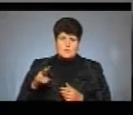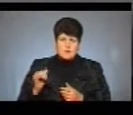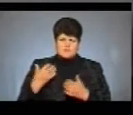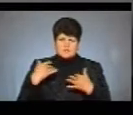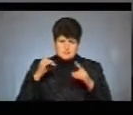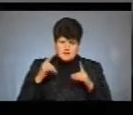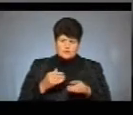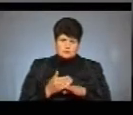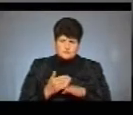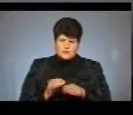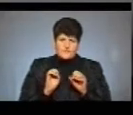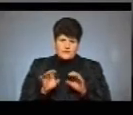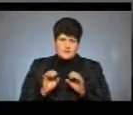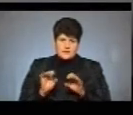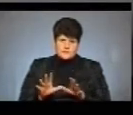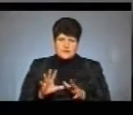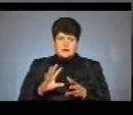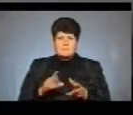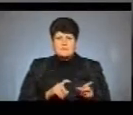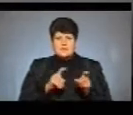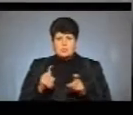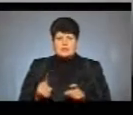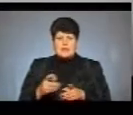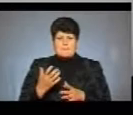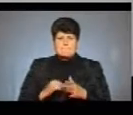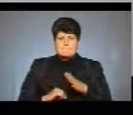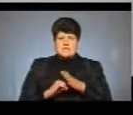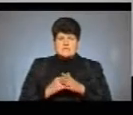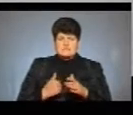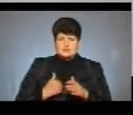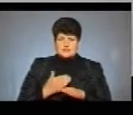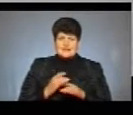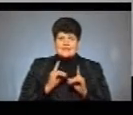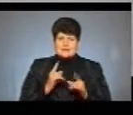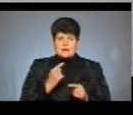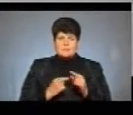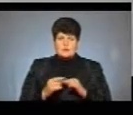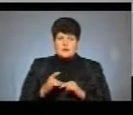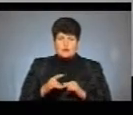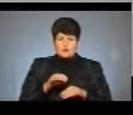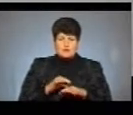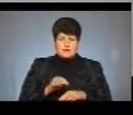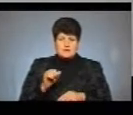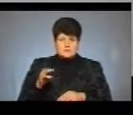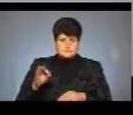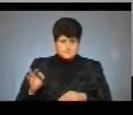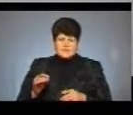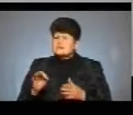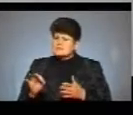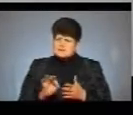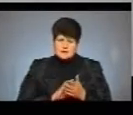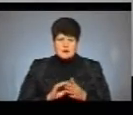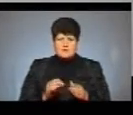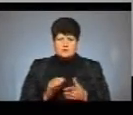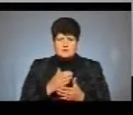експлуатацію, помаленьку вони перейдуть на баланс військової частини. Як тільки особовий склад повернеться з району проведення операції об'єднаних сил, ми одразу ж їх